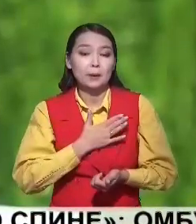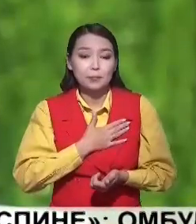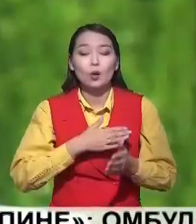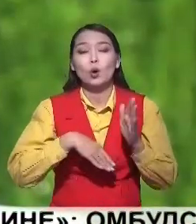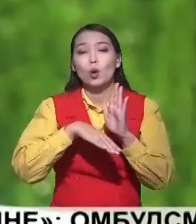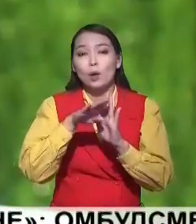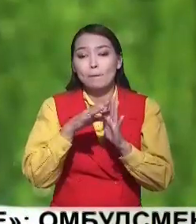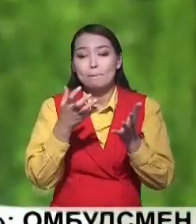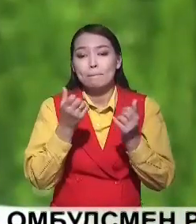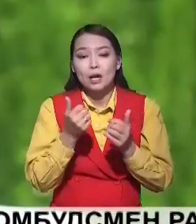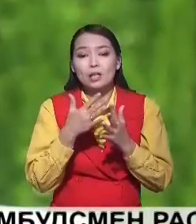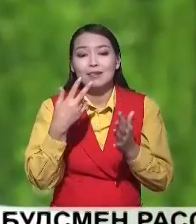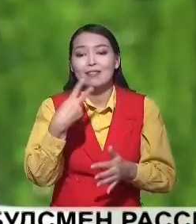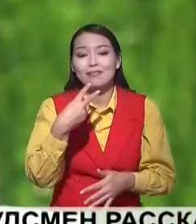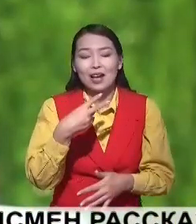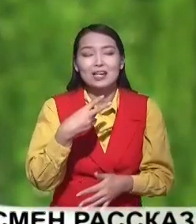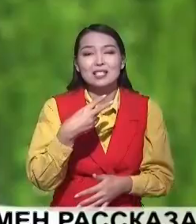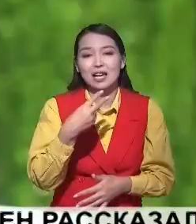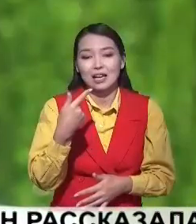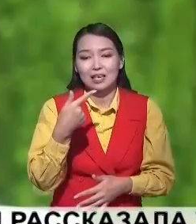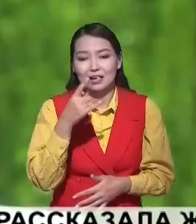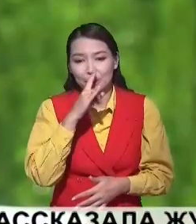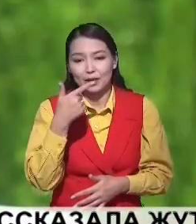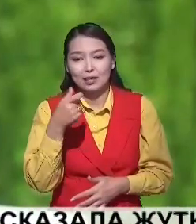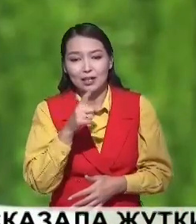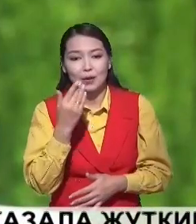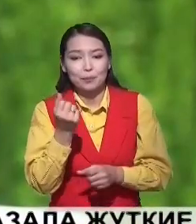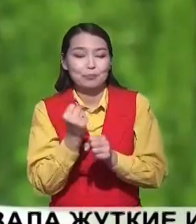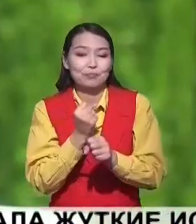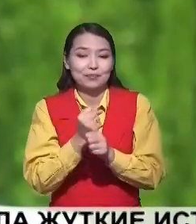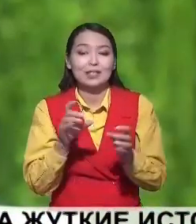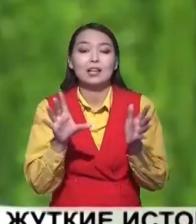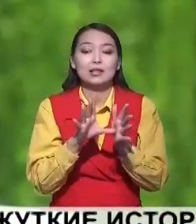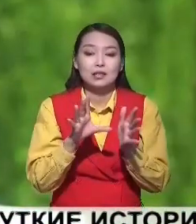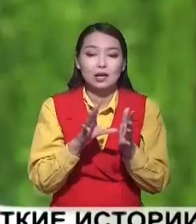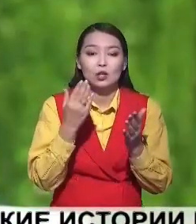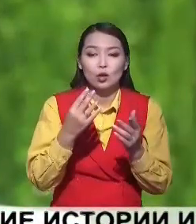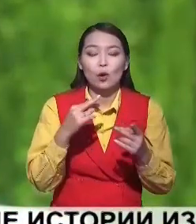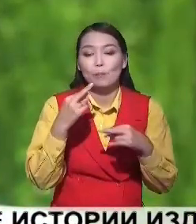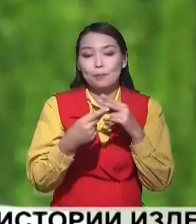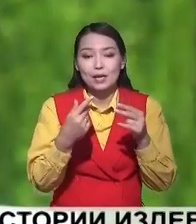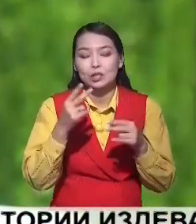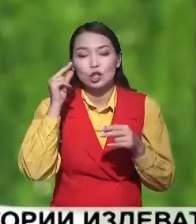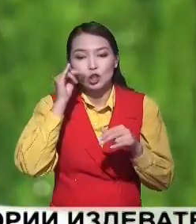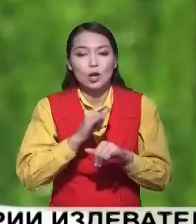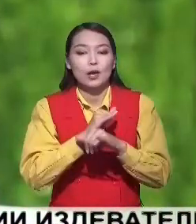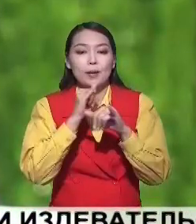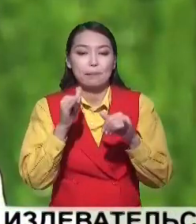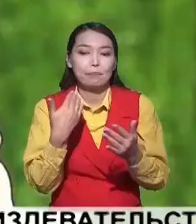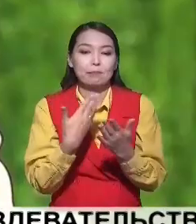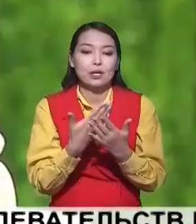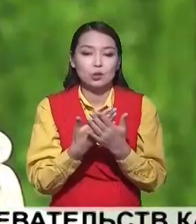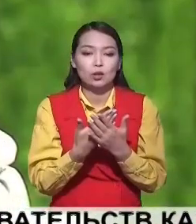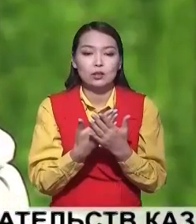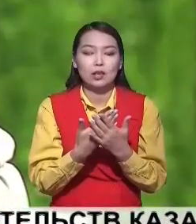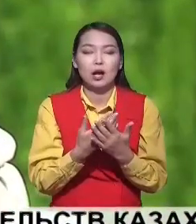получаем не более 20 грамм углекислого газа при выработке электроэнергии. От угля эта цифра достигает практически